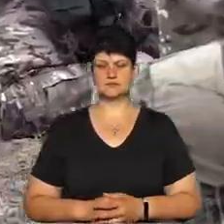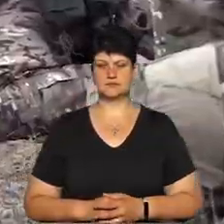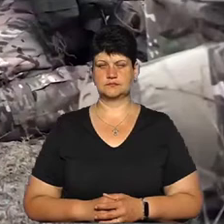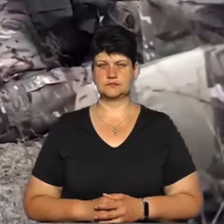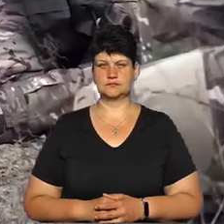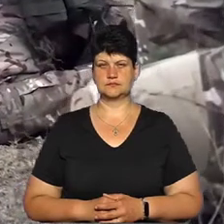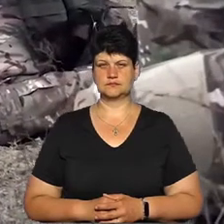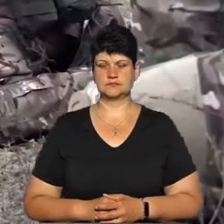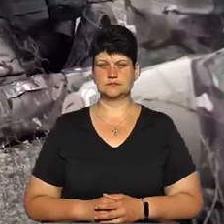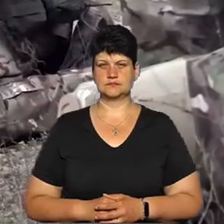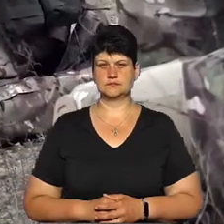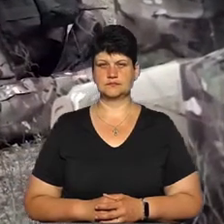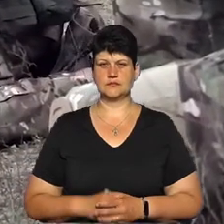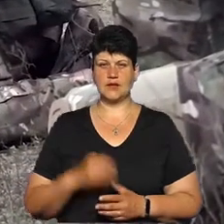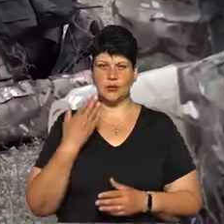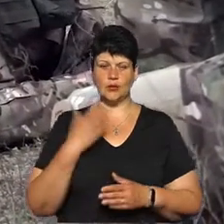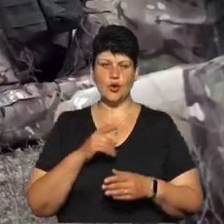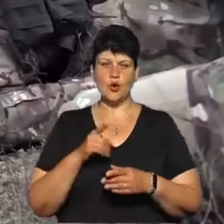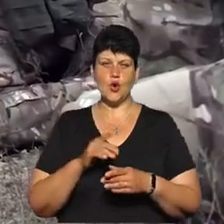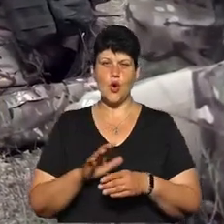Ага, по моїй команді, постріл.